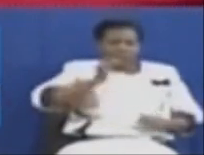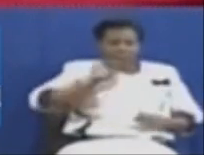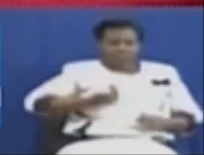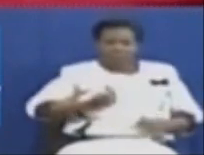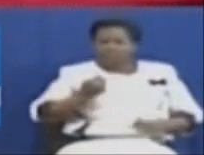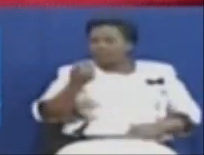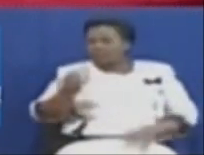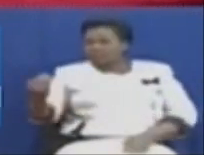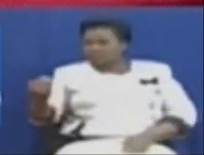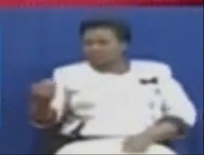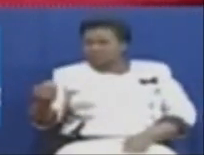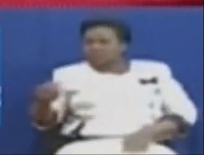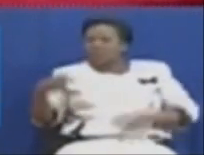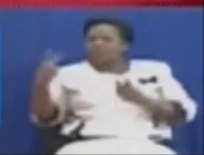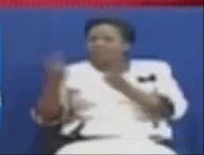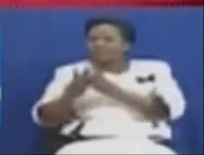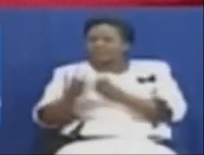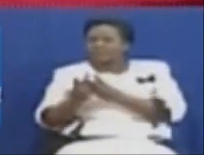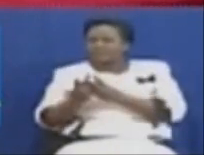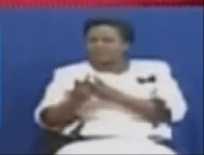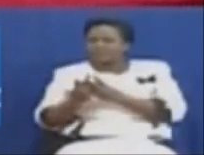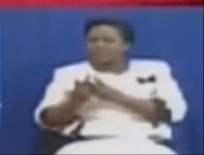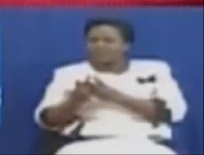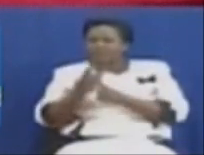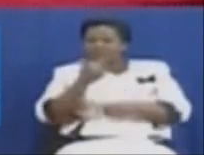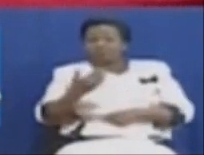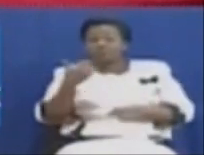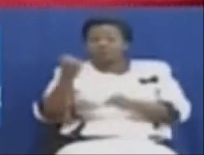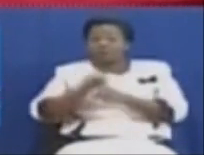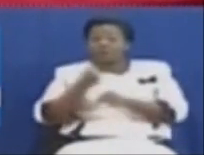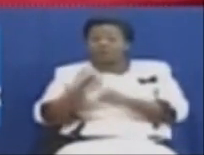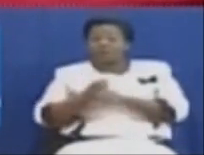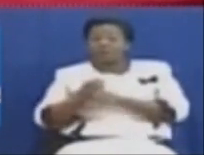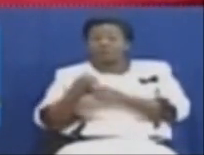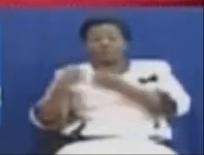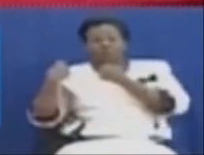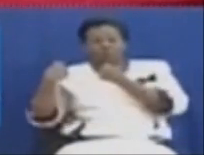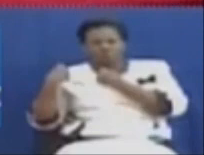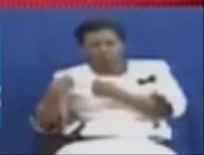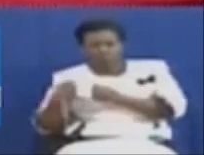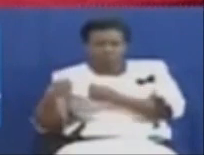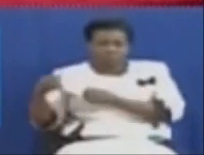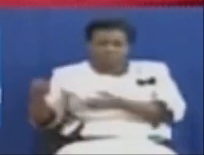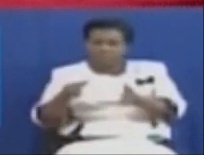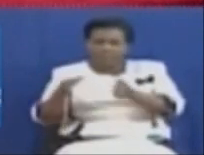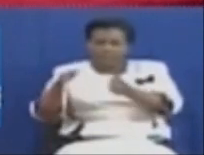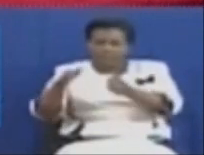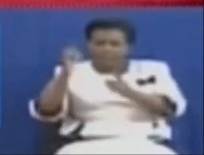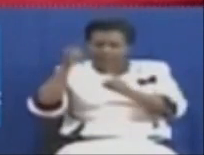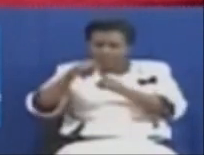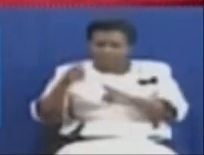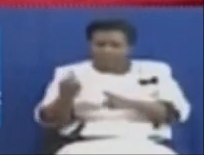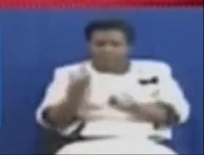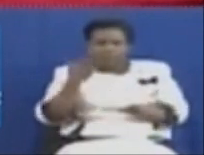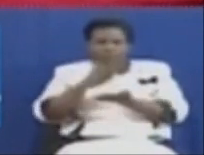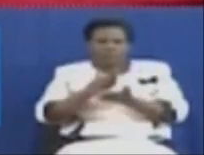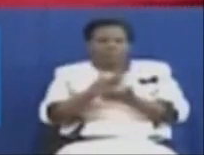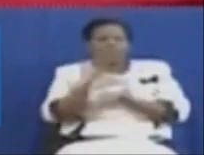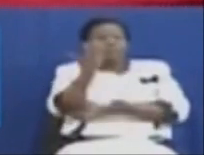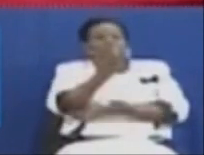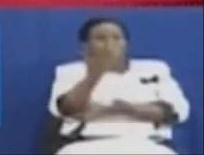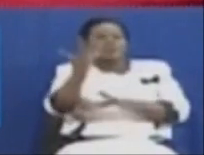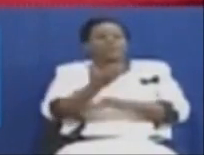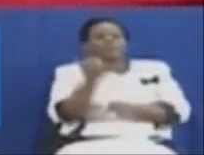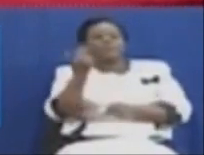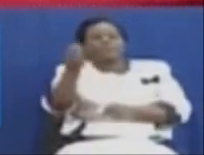ambao wako mitaani. Na ukikaa ukiangalia, na tumefanya katika njia mbili. Moja, tumefanya katika mchana ili